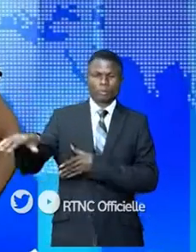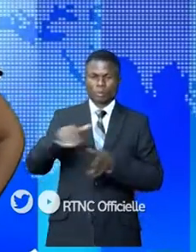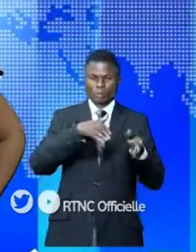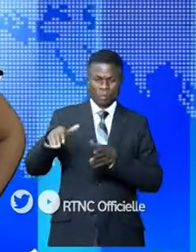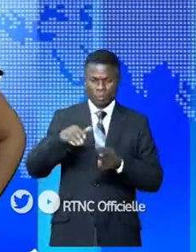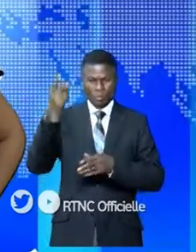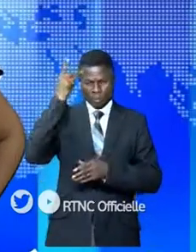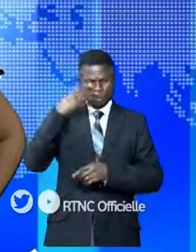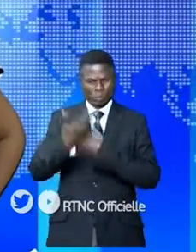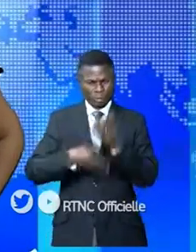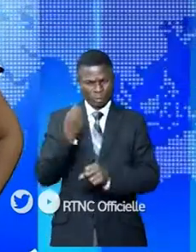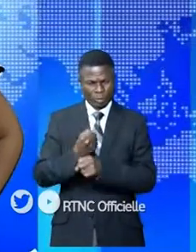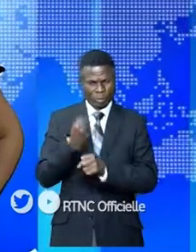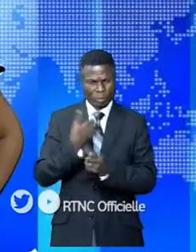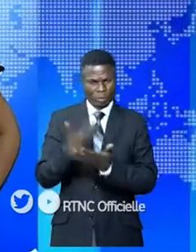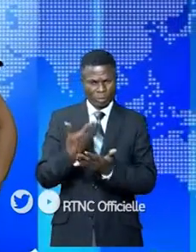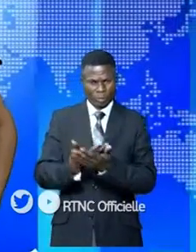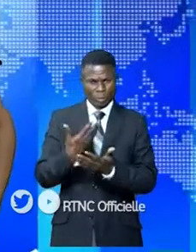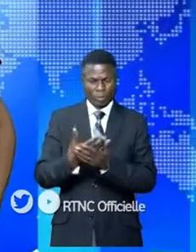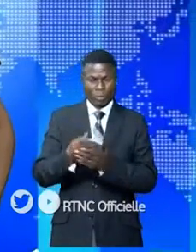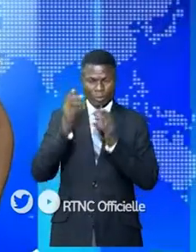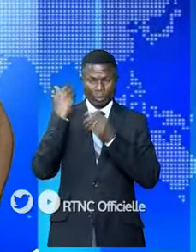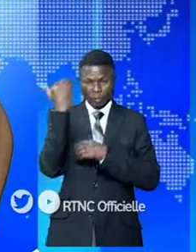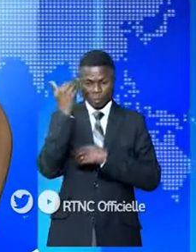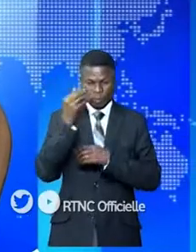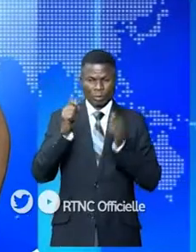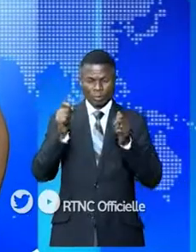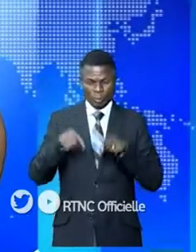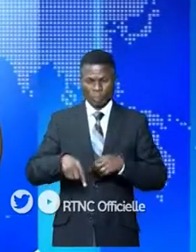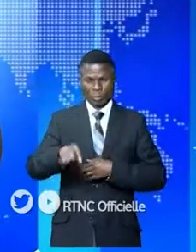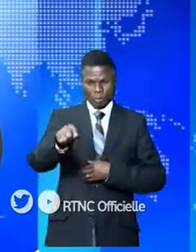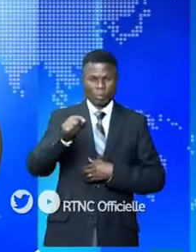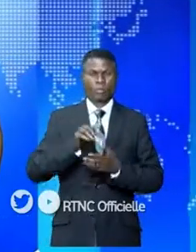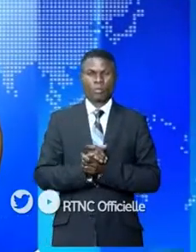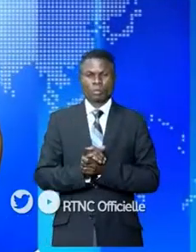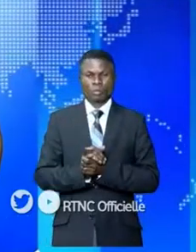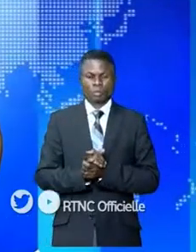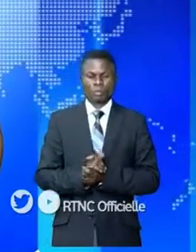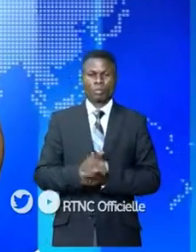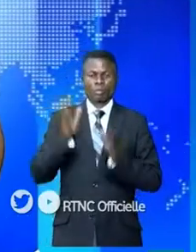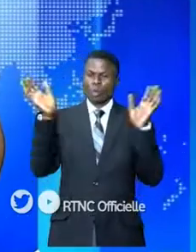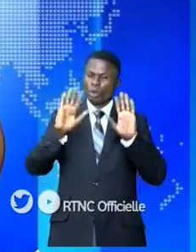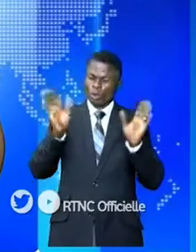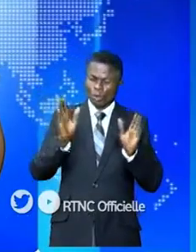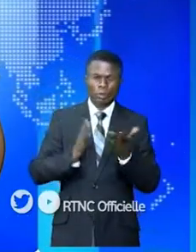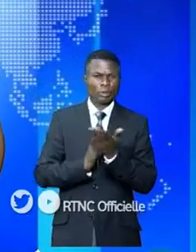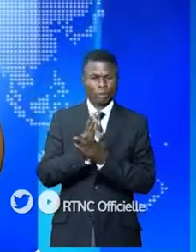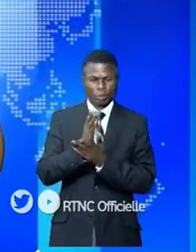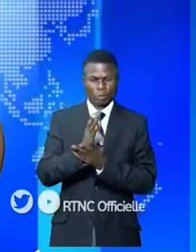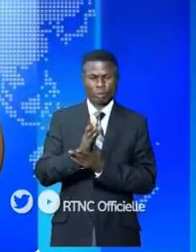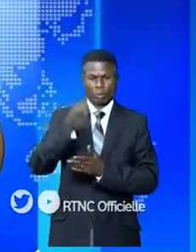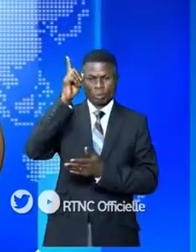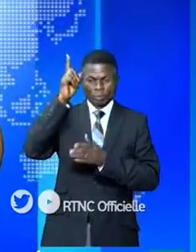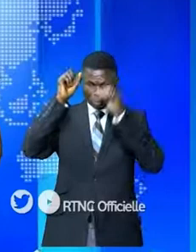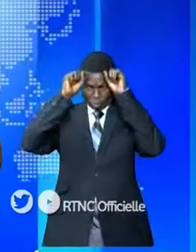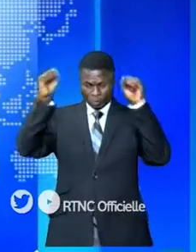drainage passe à la vitesse supérieure. Reportage à suivre dans ce journal. Hommage mérité à l'ex-premier